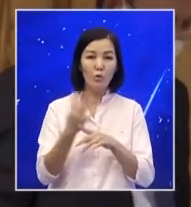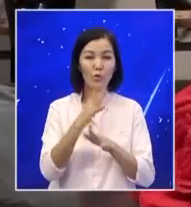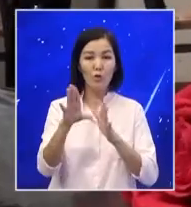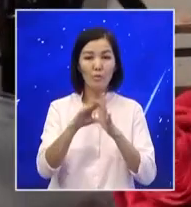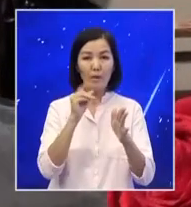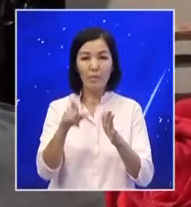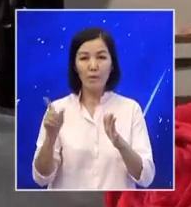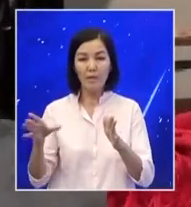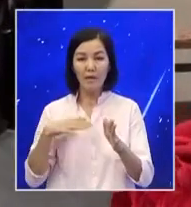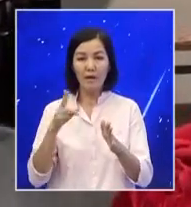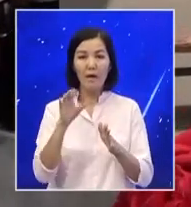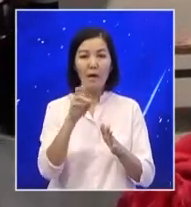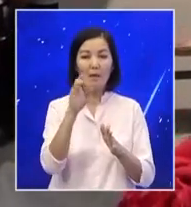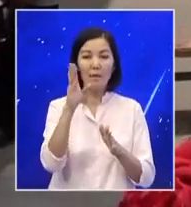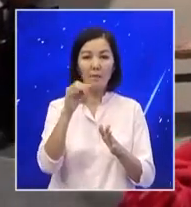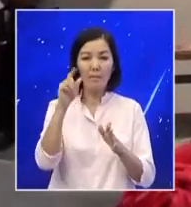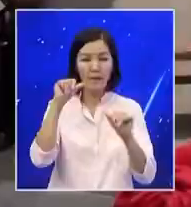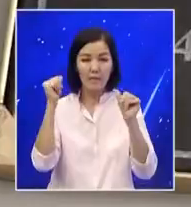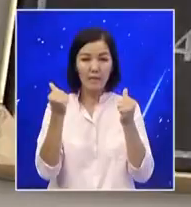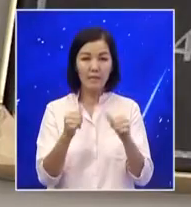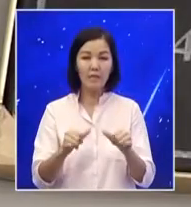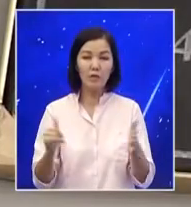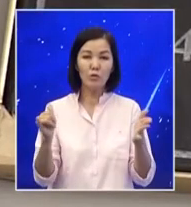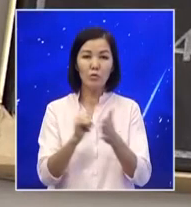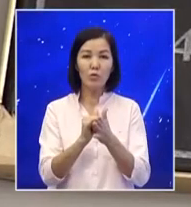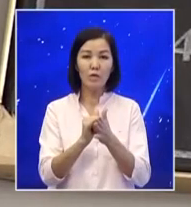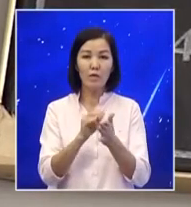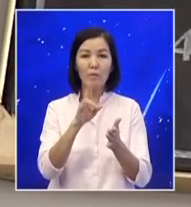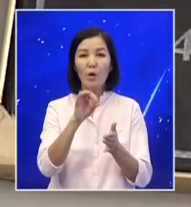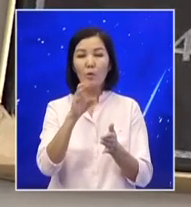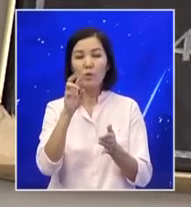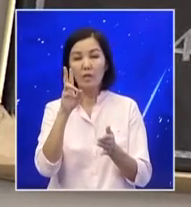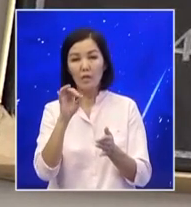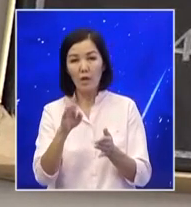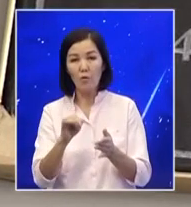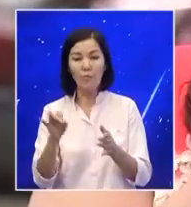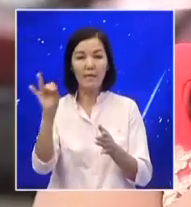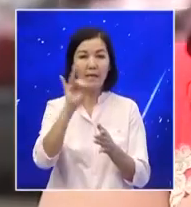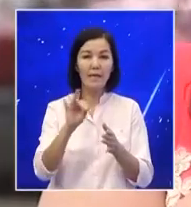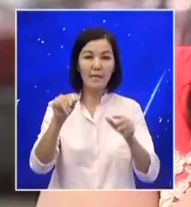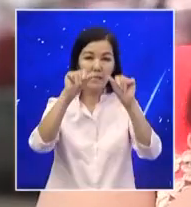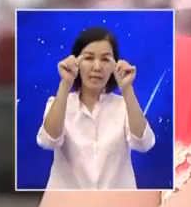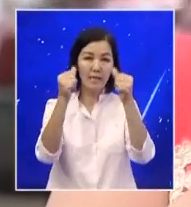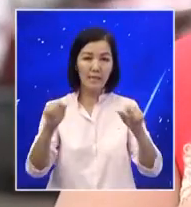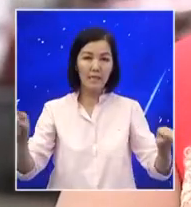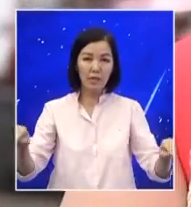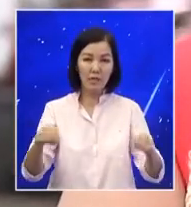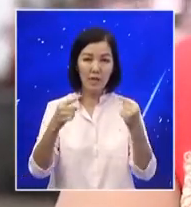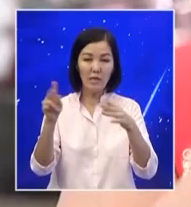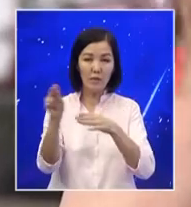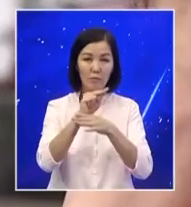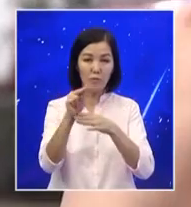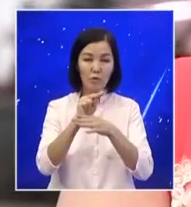депутаты. Ол Қабанбай батырдың ескерткішін орнатысып, Көтен Тәуіп Қоңырбайұлының тарихи кесенесін жаңғыртқан тұлға.